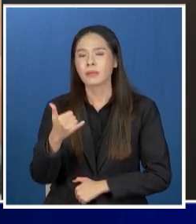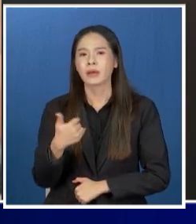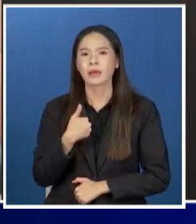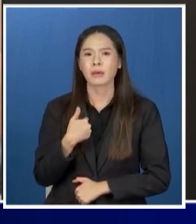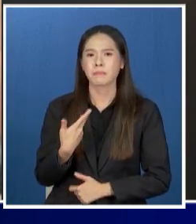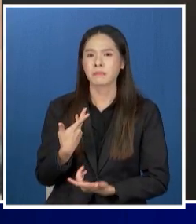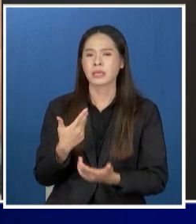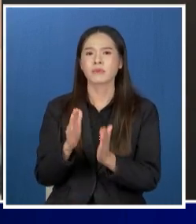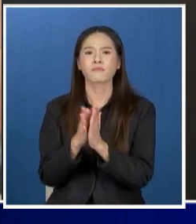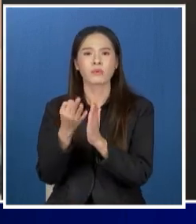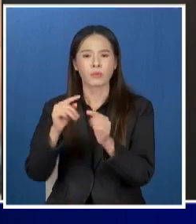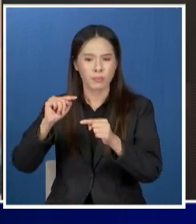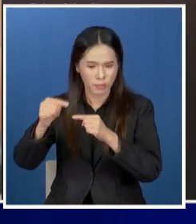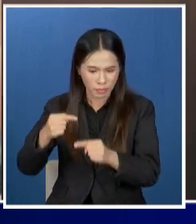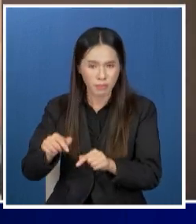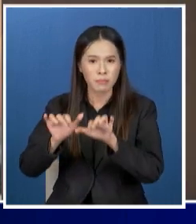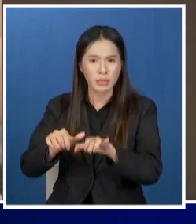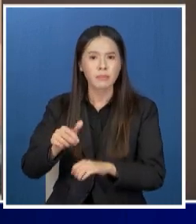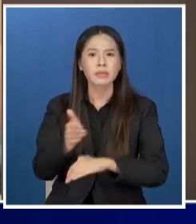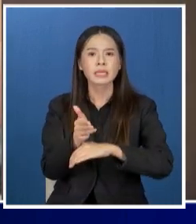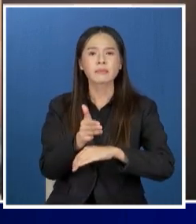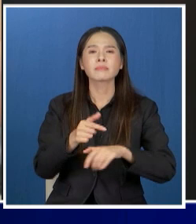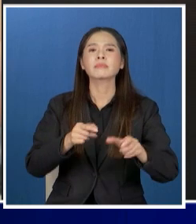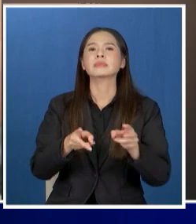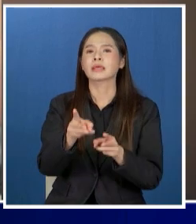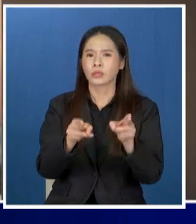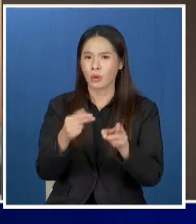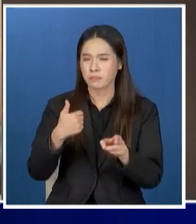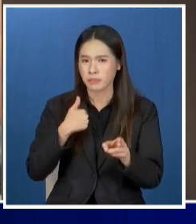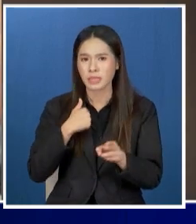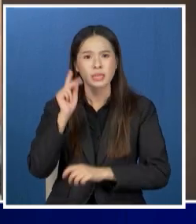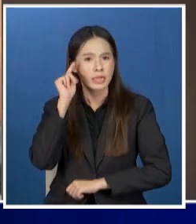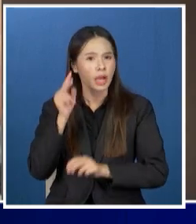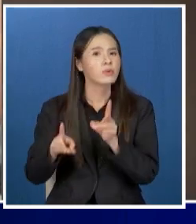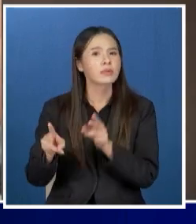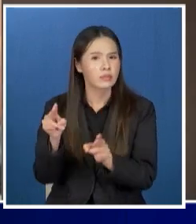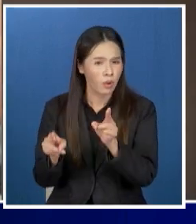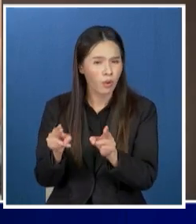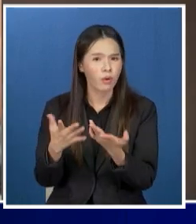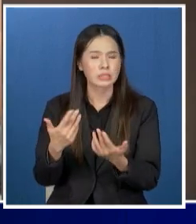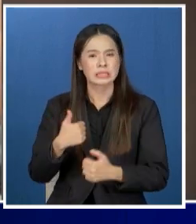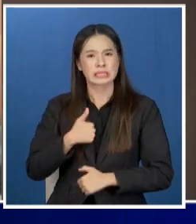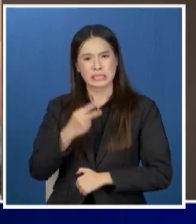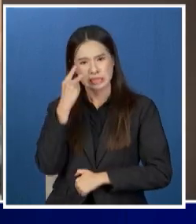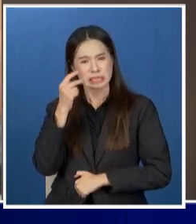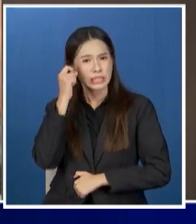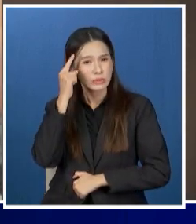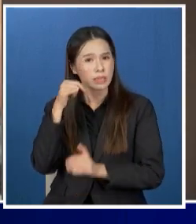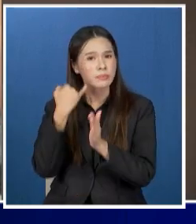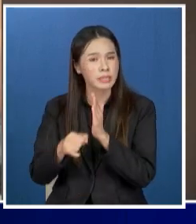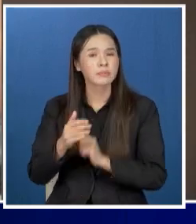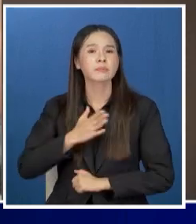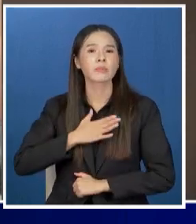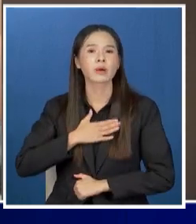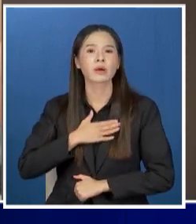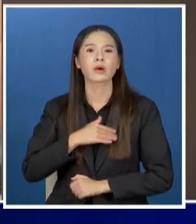ลูกเพจมีเกรียนคีย์บอร์ดเอาคลิปไปตัดต่อมีสื่อเอาคลิปไปตัดต่อแล้วทำให้เกิดความเข้าใจผิดเพราะตัวเ